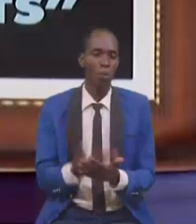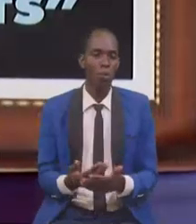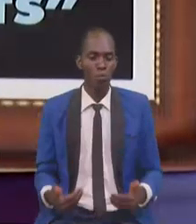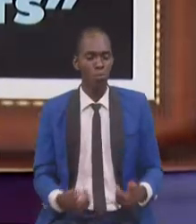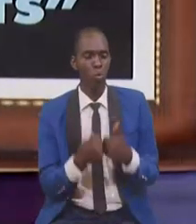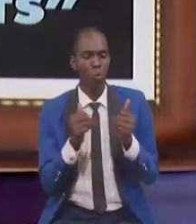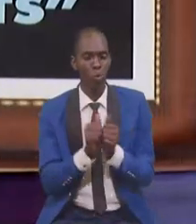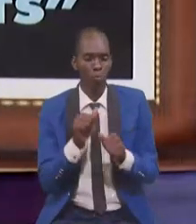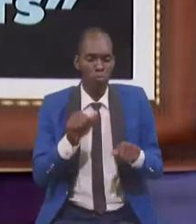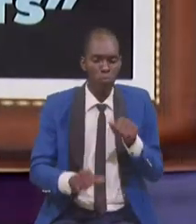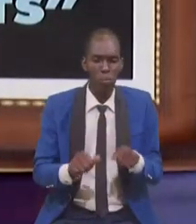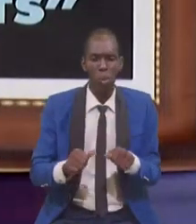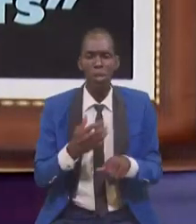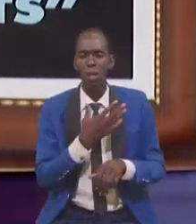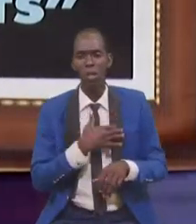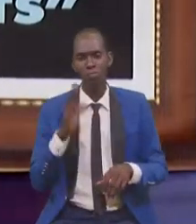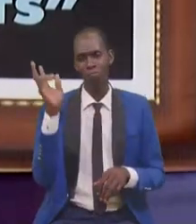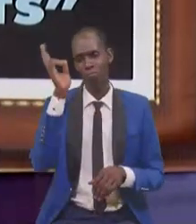à l'incrédulité